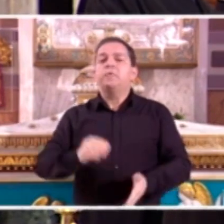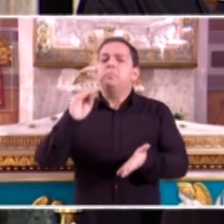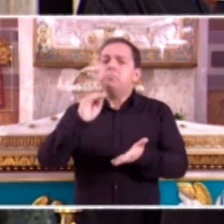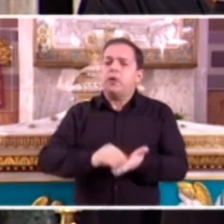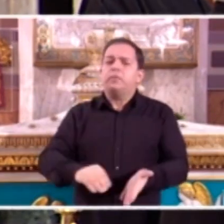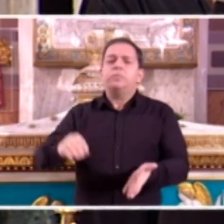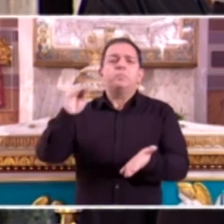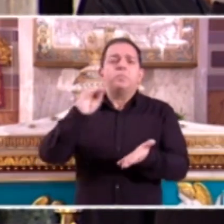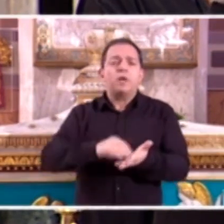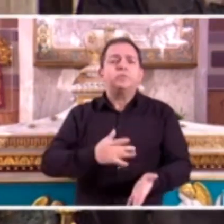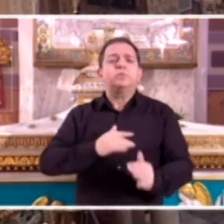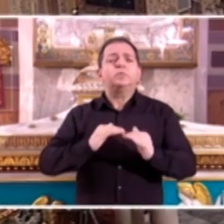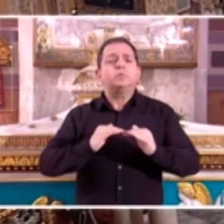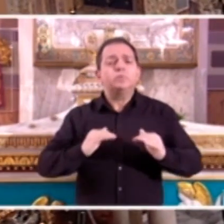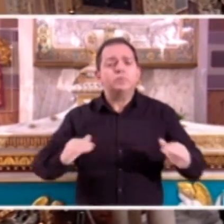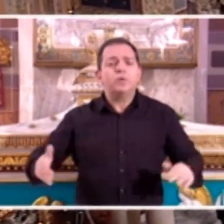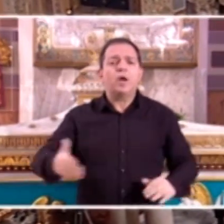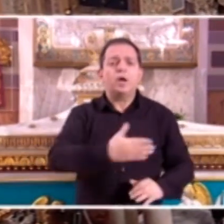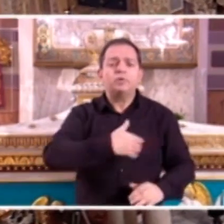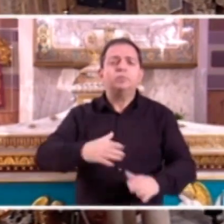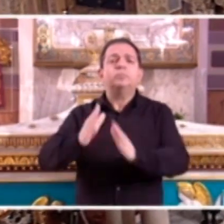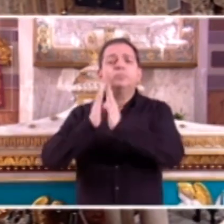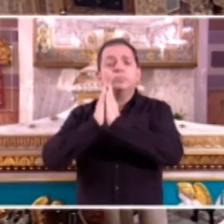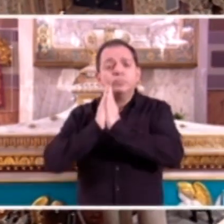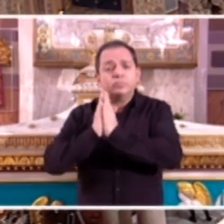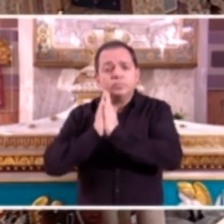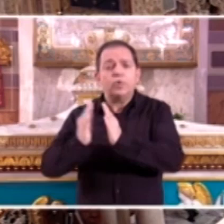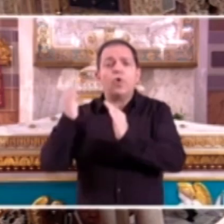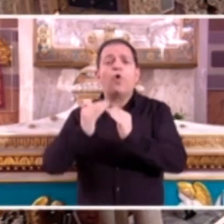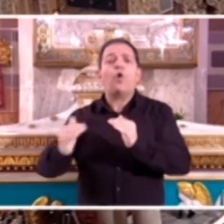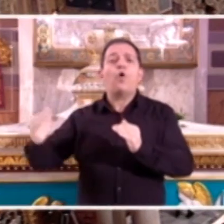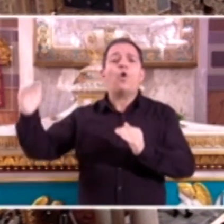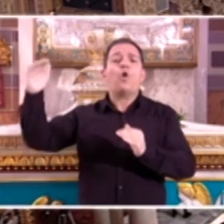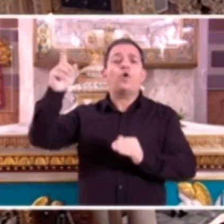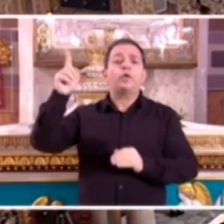Έτι και έτι εν ειρήνη του Κυρίου δε ηθόμε.